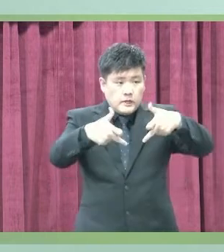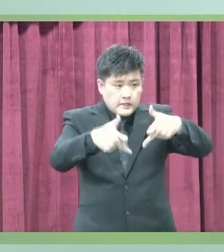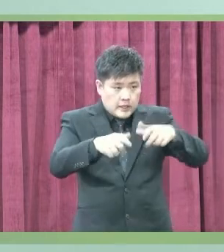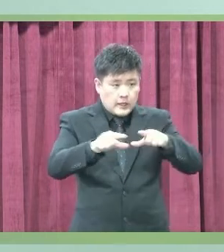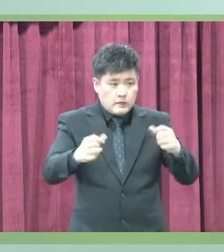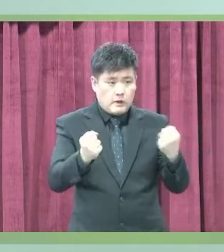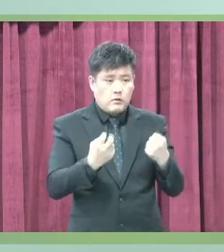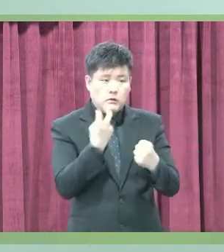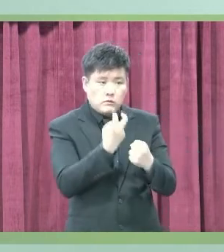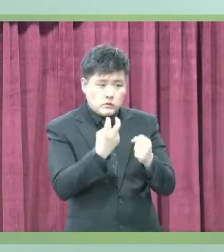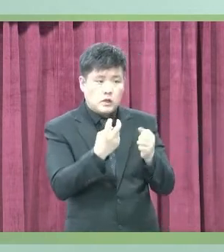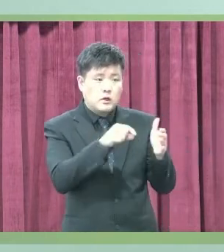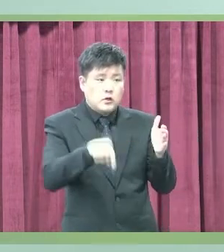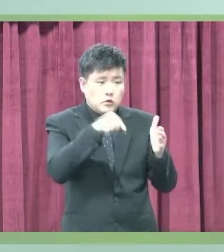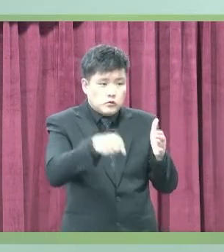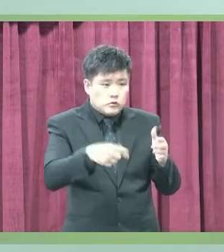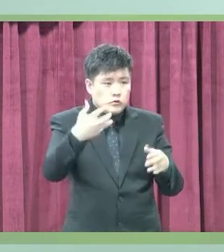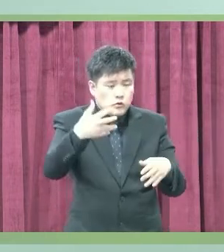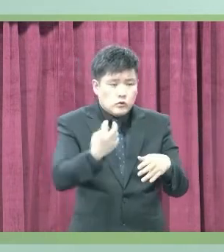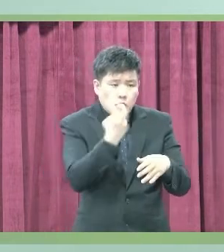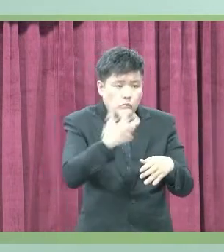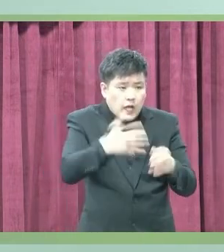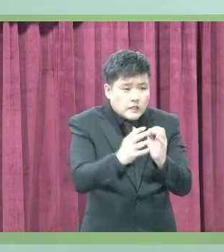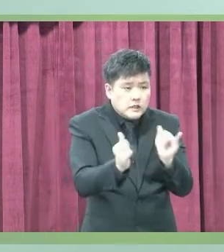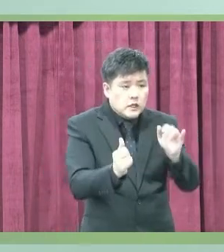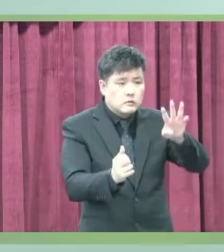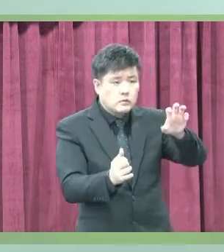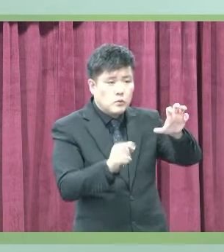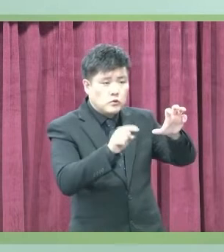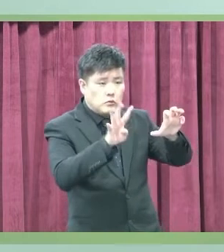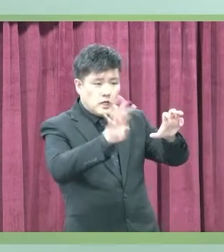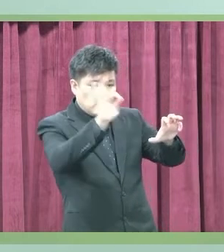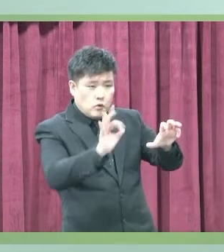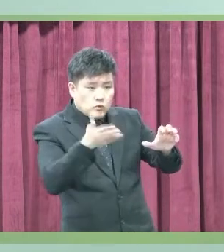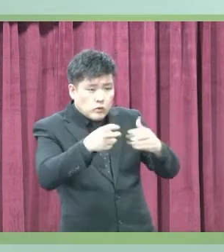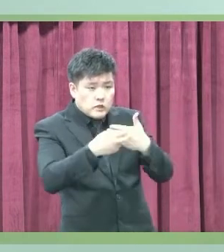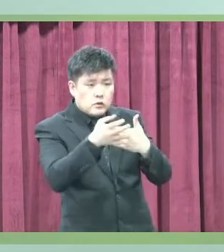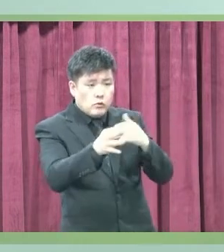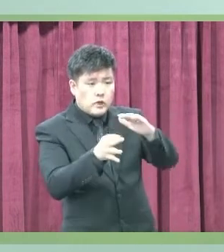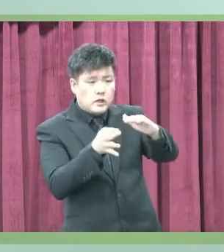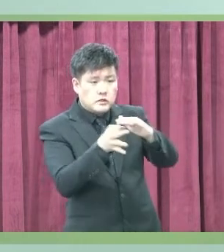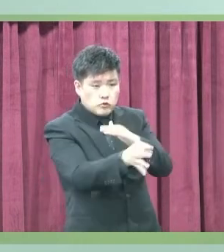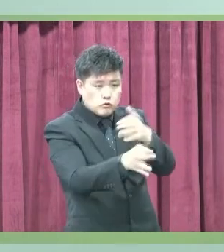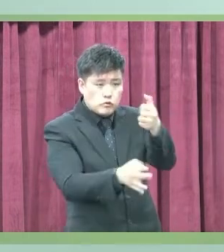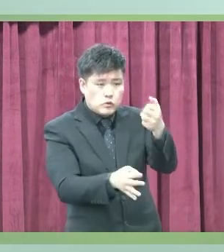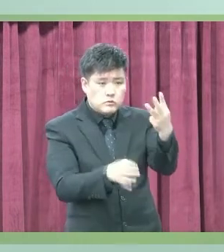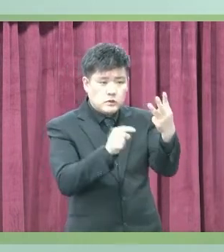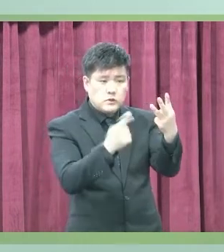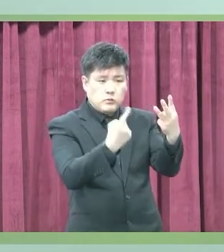일반건강검진 대상자 중 미수검자는 35.4%이나 진료비 지출 규모는 53.1%를